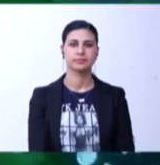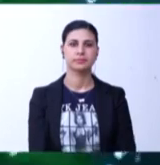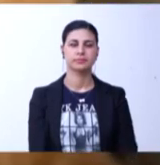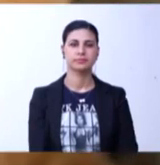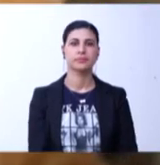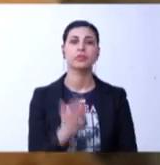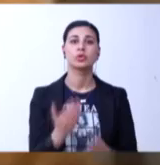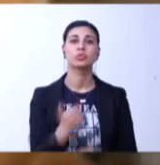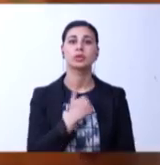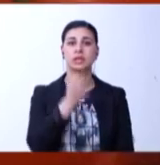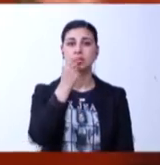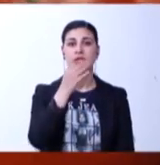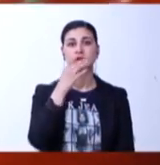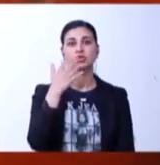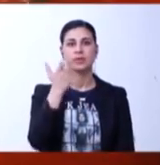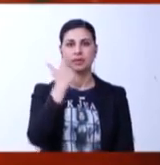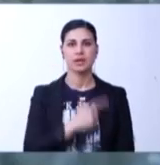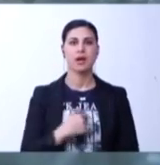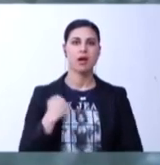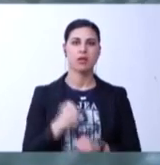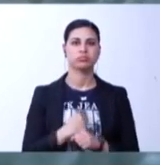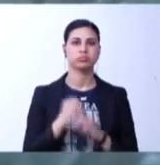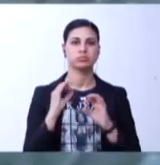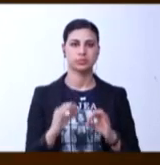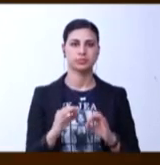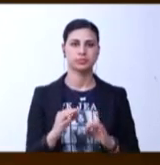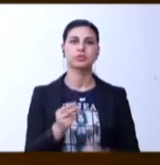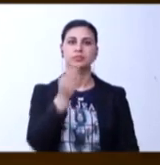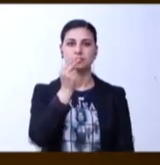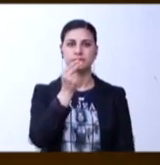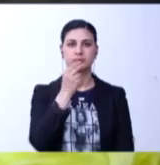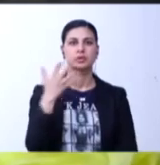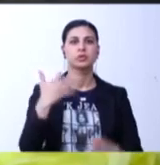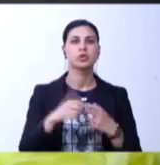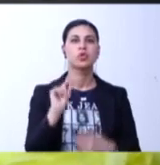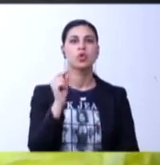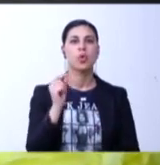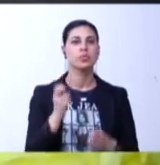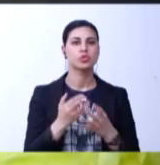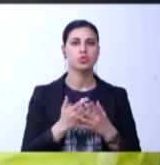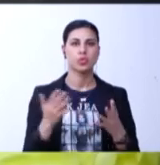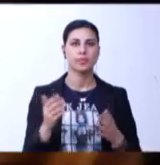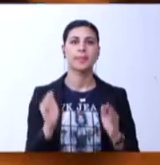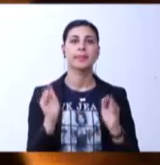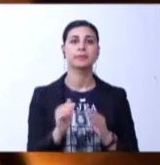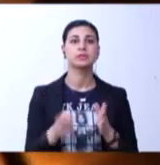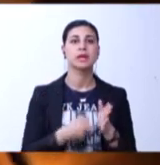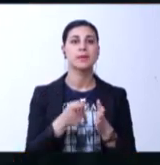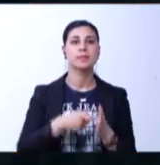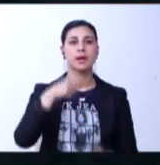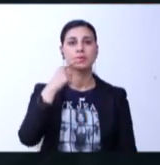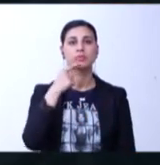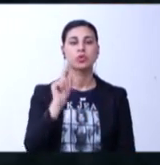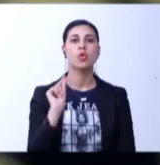თუ გსურთ სადილის შემდეგ თავს დანაყრებულად გრძნობდეთ, მიირთვით პარკოსნები. ძირემასშტაბიანმა კვლევამა ჩვენა,